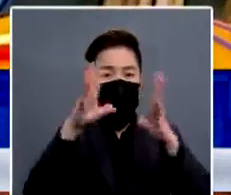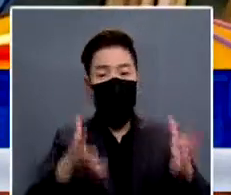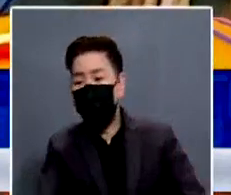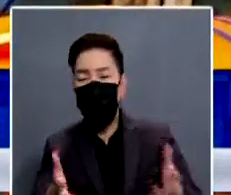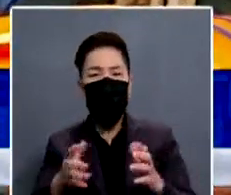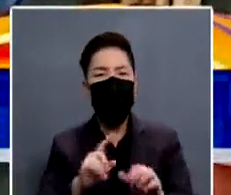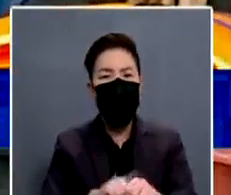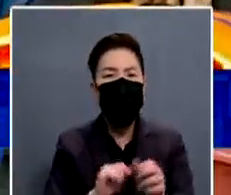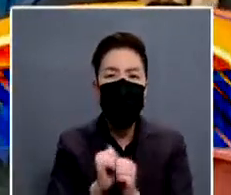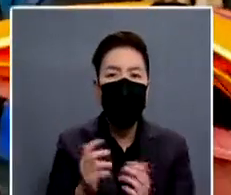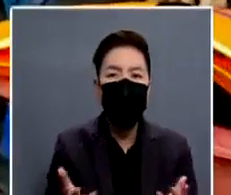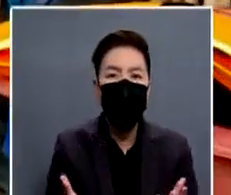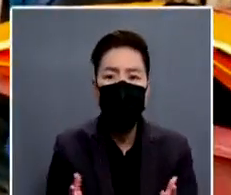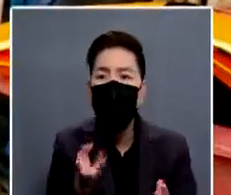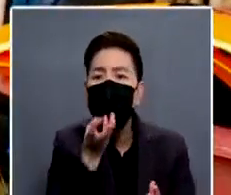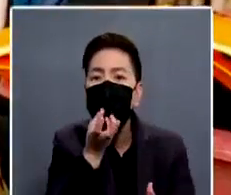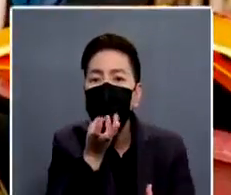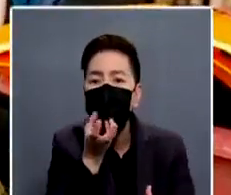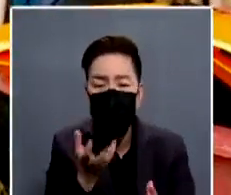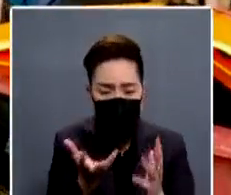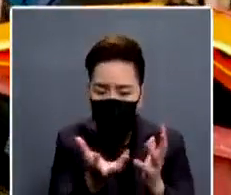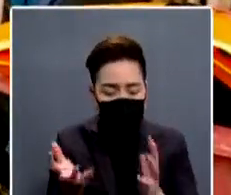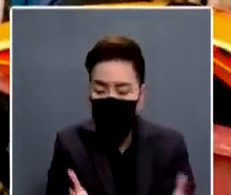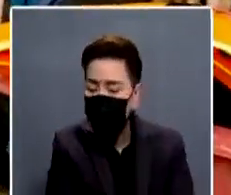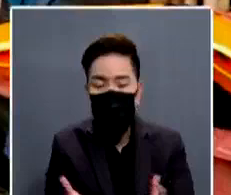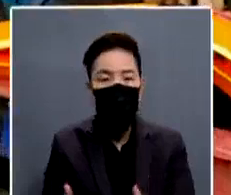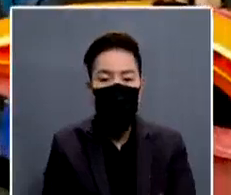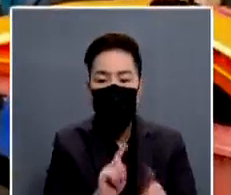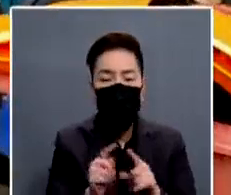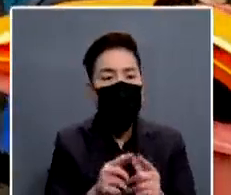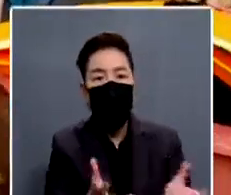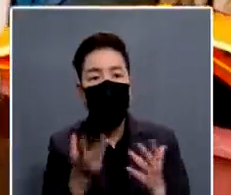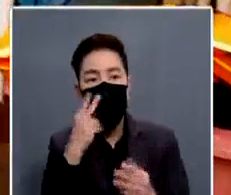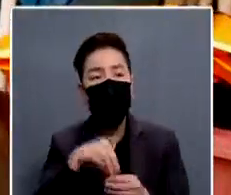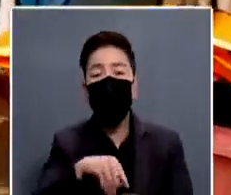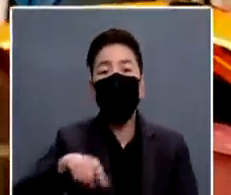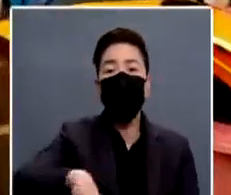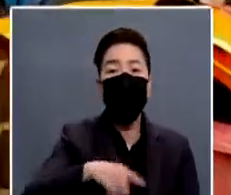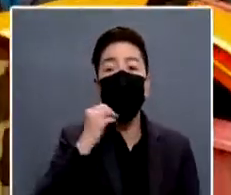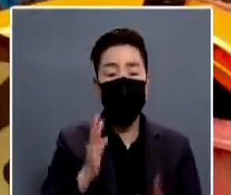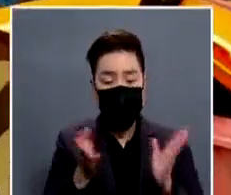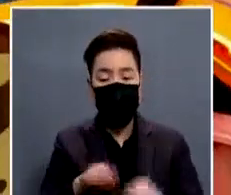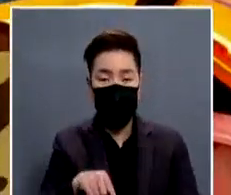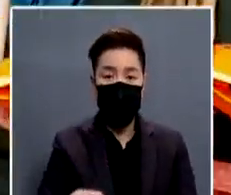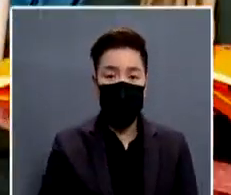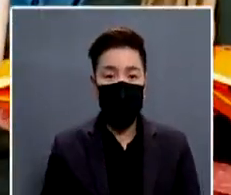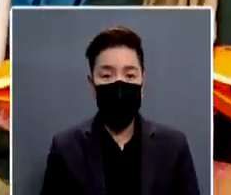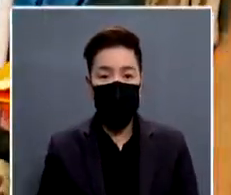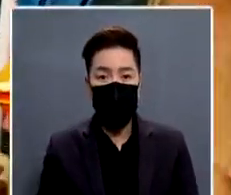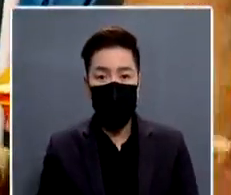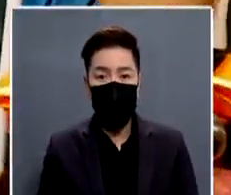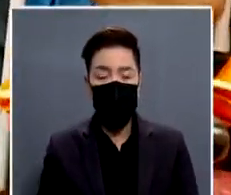ไม่ทันนะตู้กับข้าวอะไรเงี้ยหลายอย่างอ่ะก็มาได้แค่เนี้ยอยู่เนี่ยแค่เนี้ยได้จ้ะเ